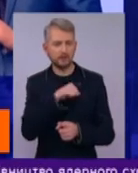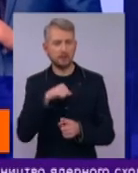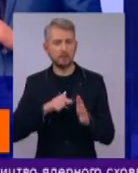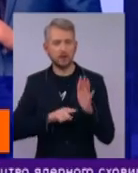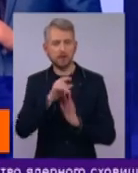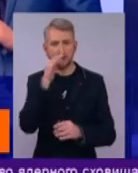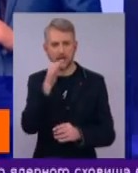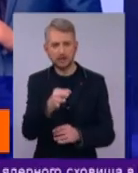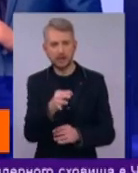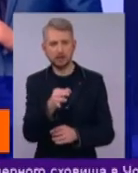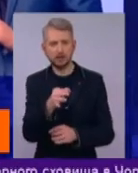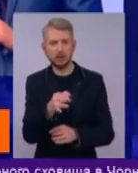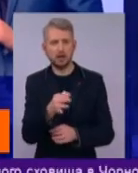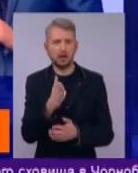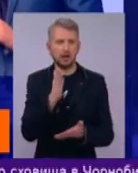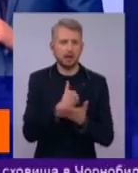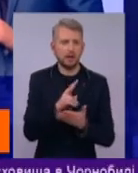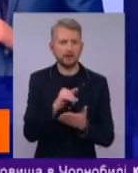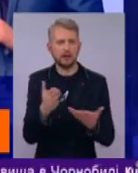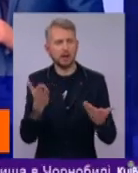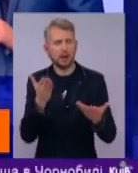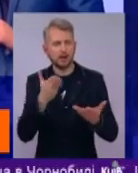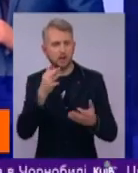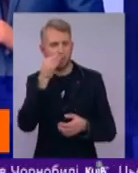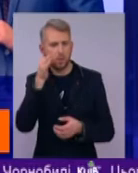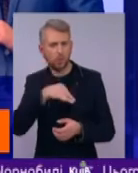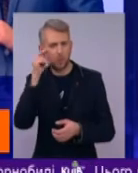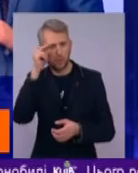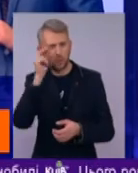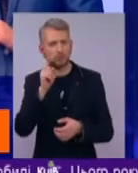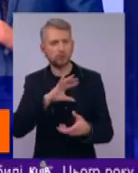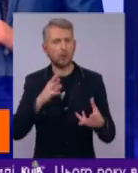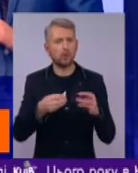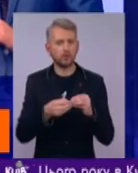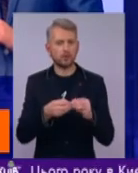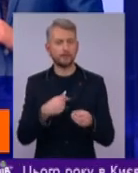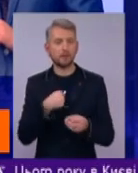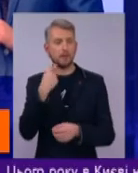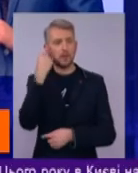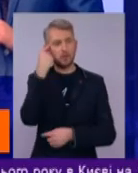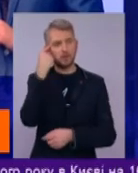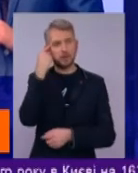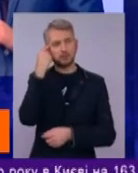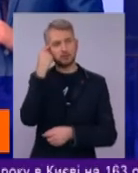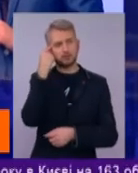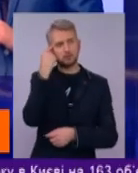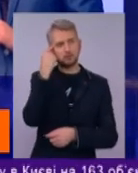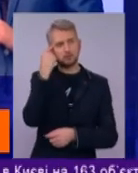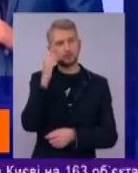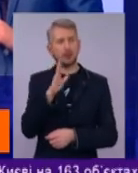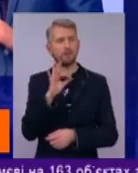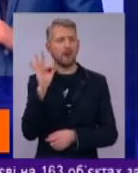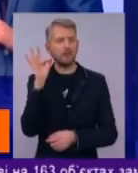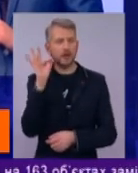начале говорили, там есть ли какие-то уроки и что-то общее. Я вот подумал, в